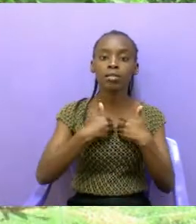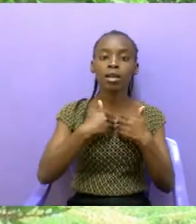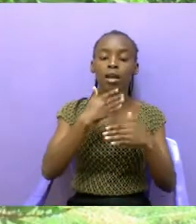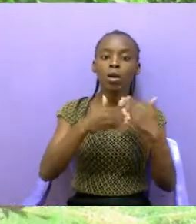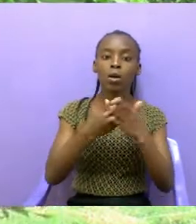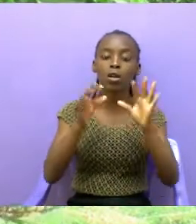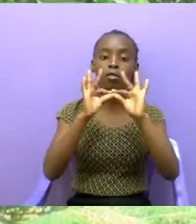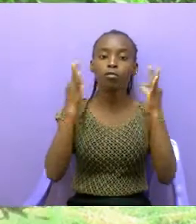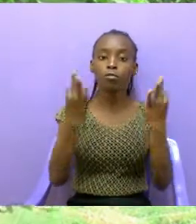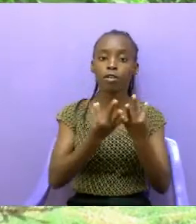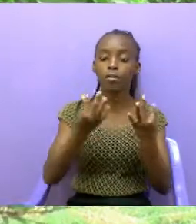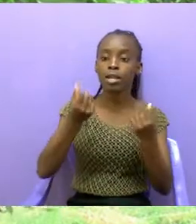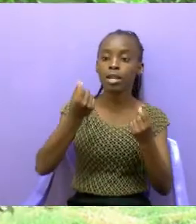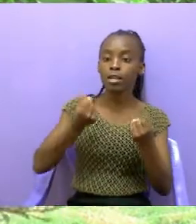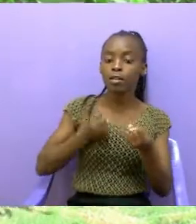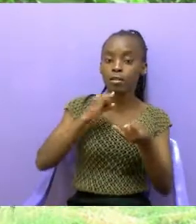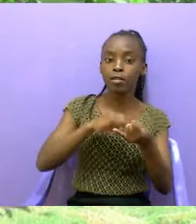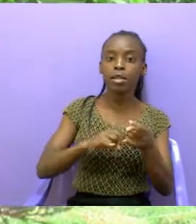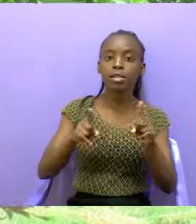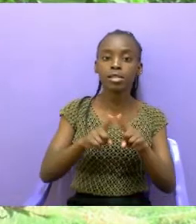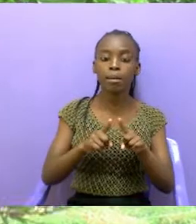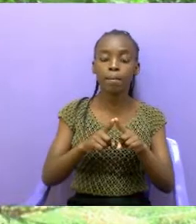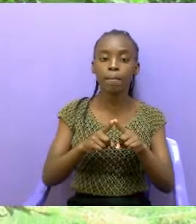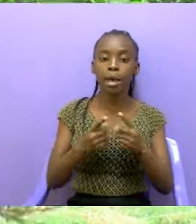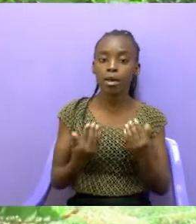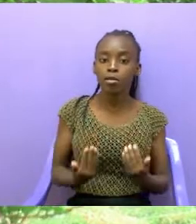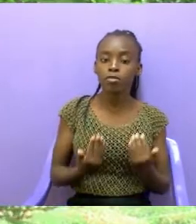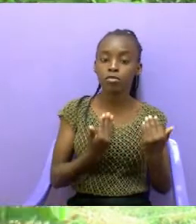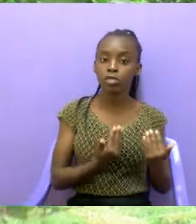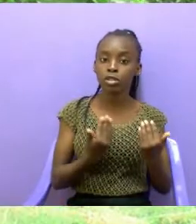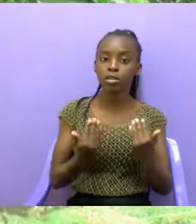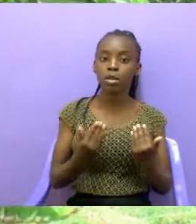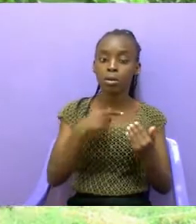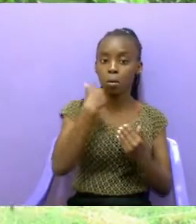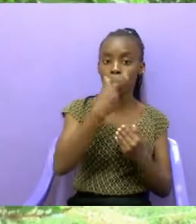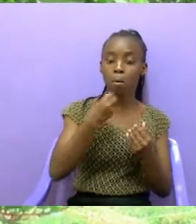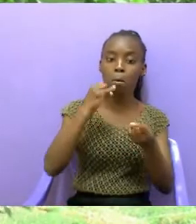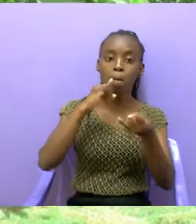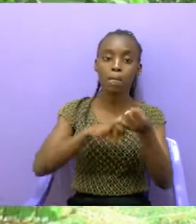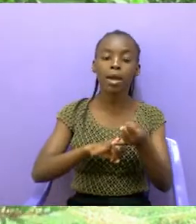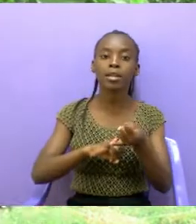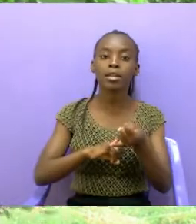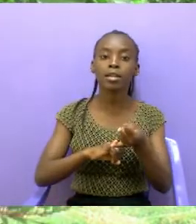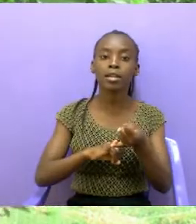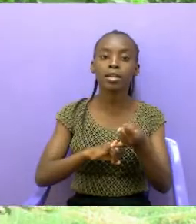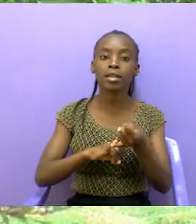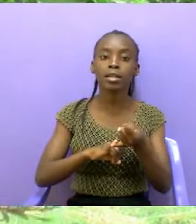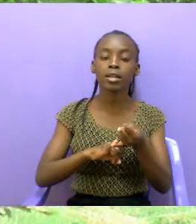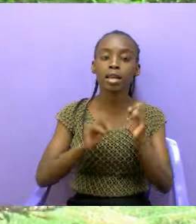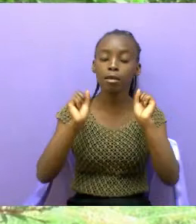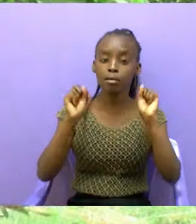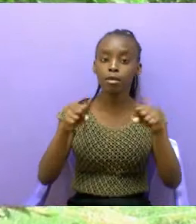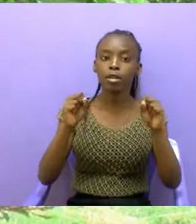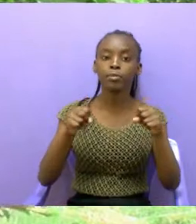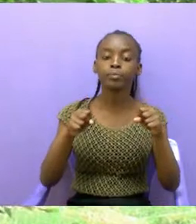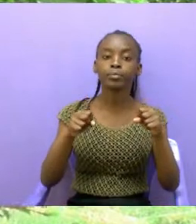akabeba mkewe na wanawe wawili ambao walikuwa pia wametoshea kuwa. Kwa hivyo akaenda na wao katika inji ile. Maandiko